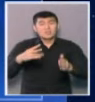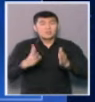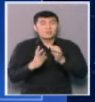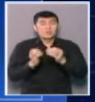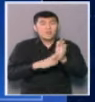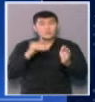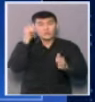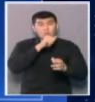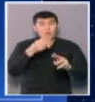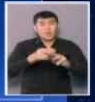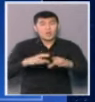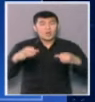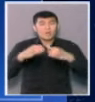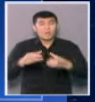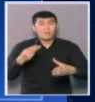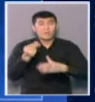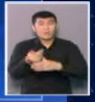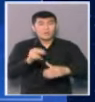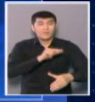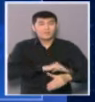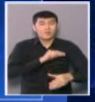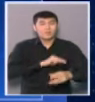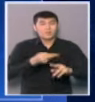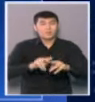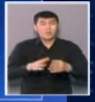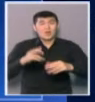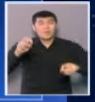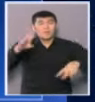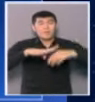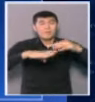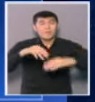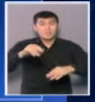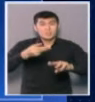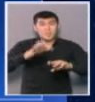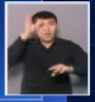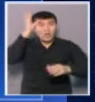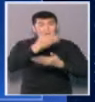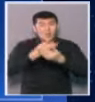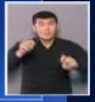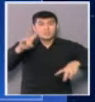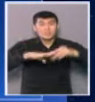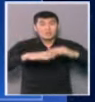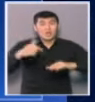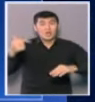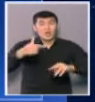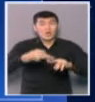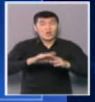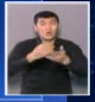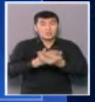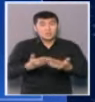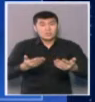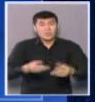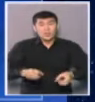2019 года. Предприятие выплачивало всем работникам, не имеющим медицинского образования, в том числе специалистам атырауского филиала,